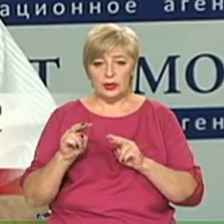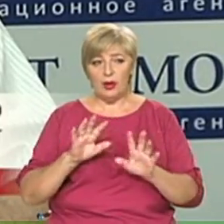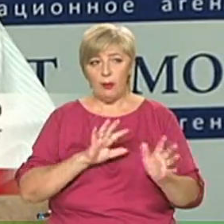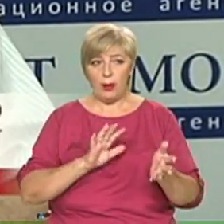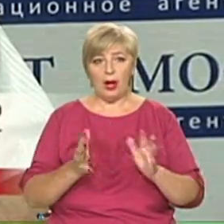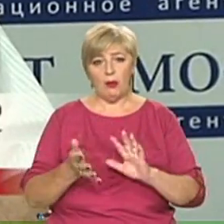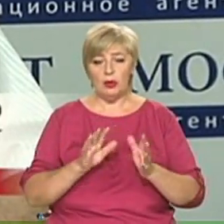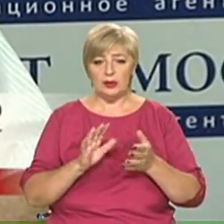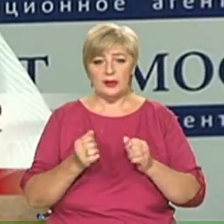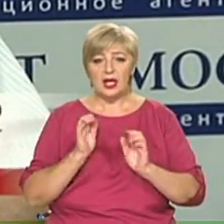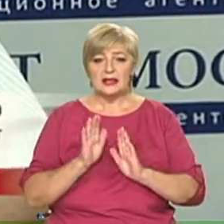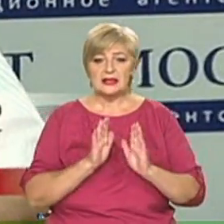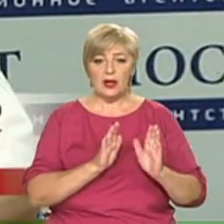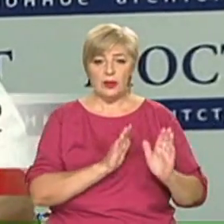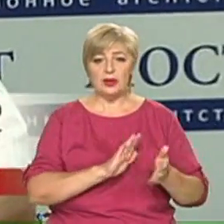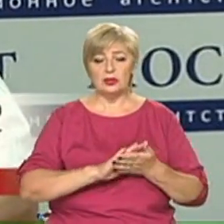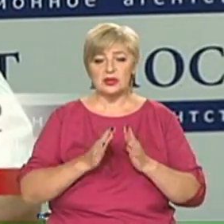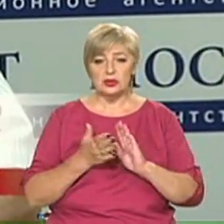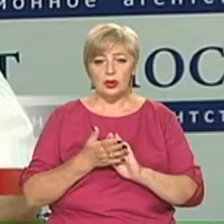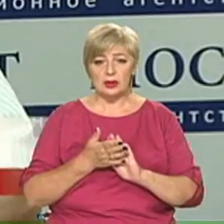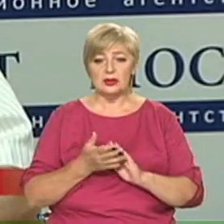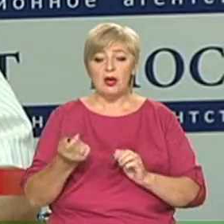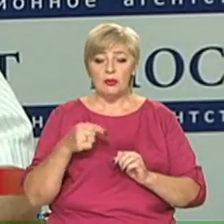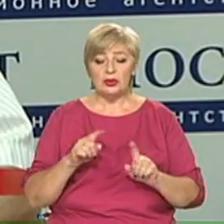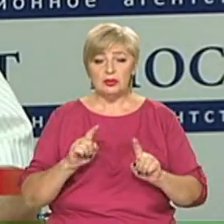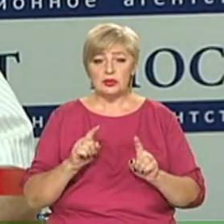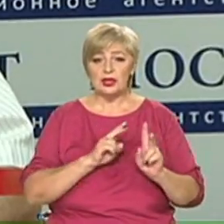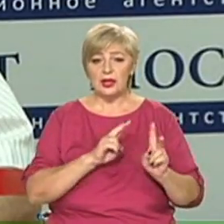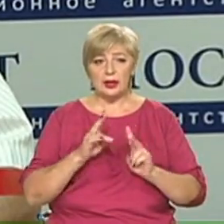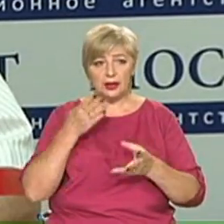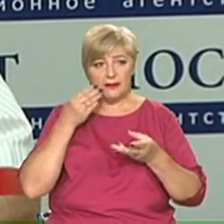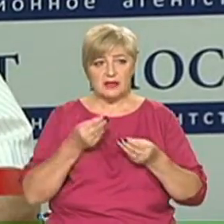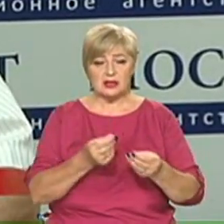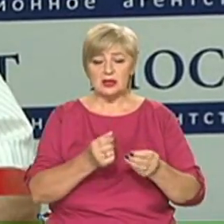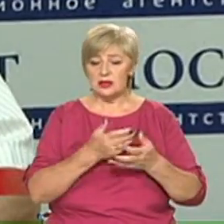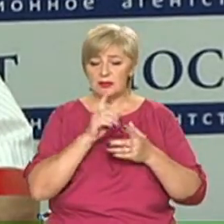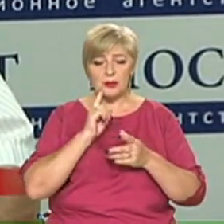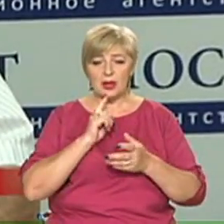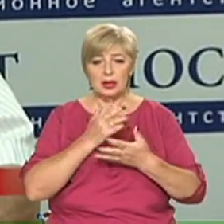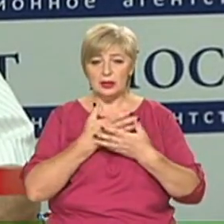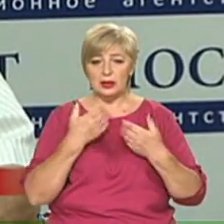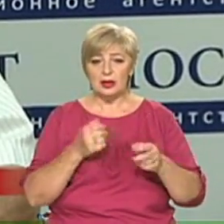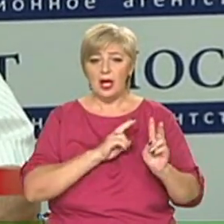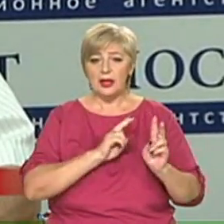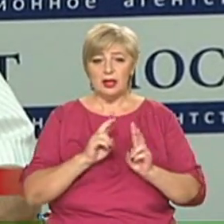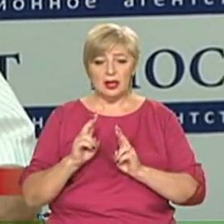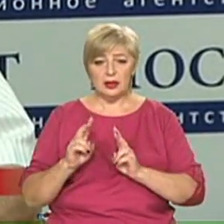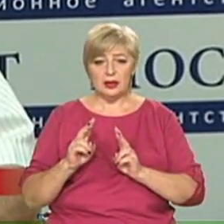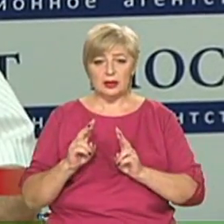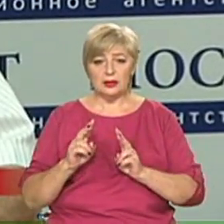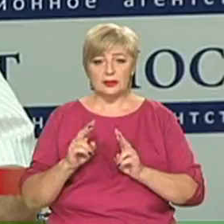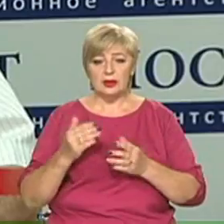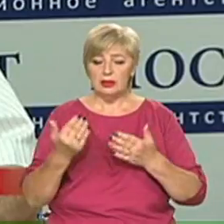пока более-менее стабильную ситуацию, потому что никаких воздействий еще нет, никаких, скажем